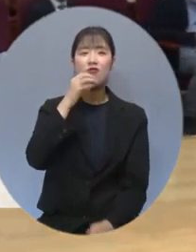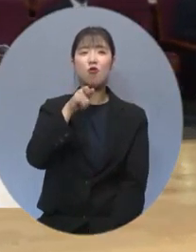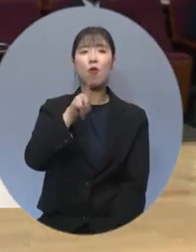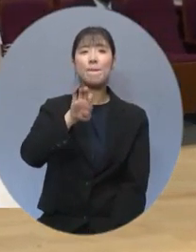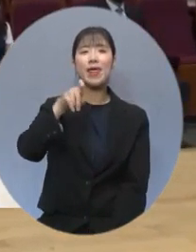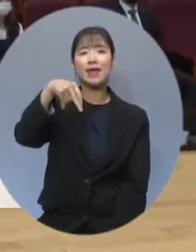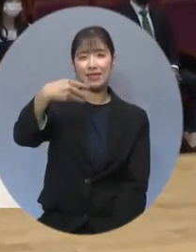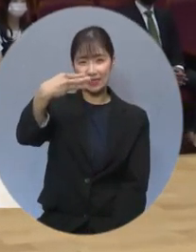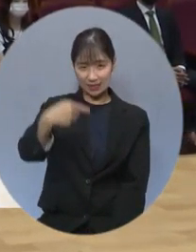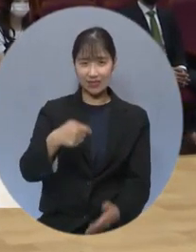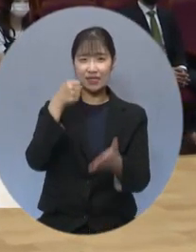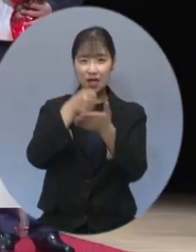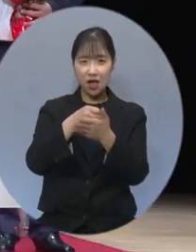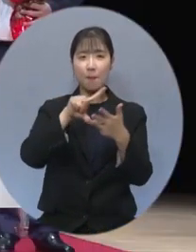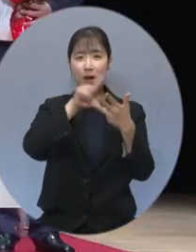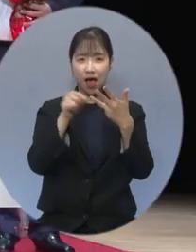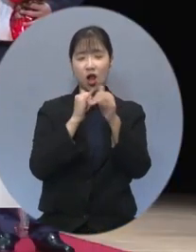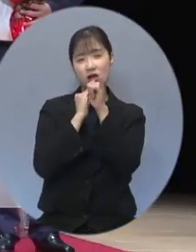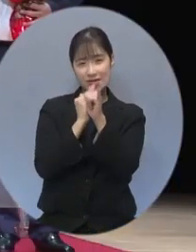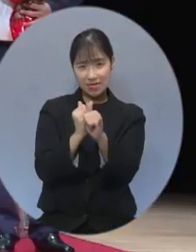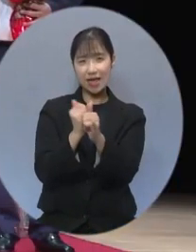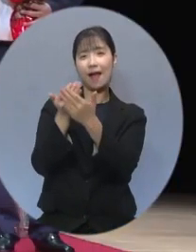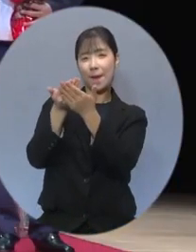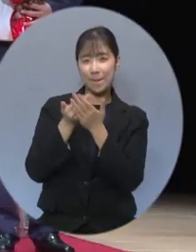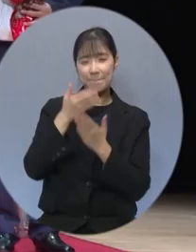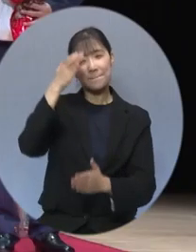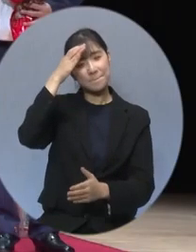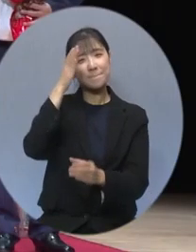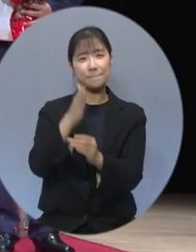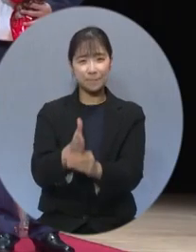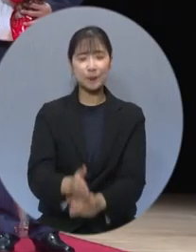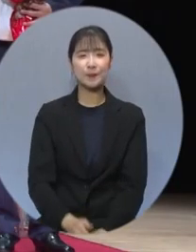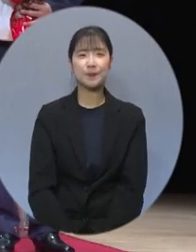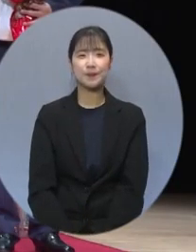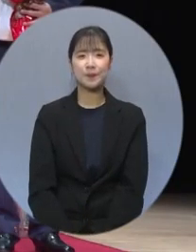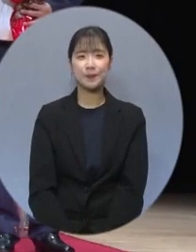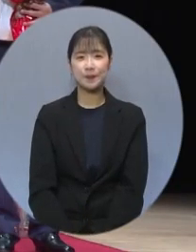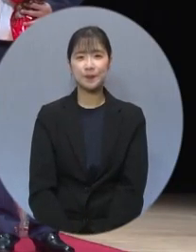선정돼 오는 8월 시상식에서 수상을 기대하고 있습니다